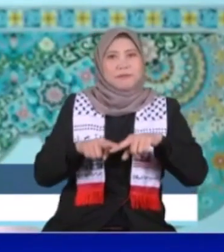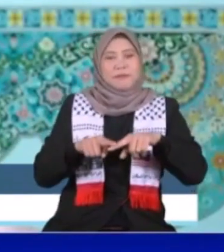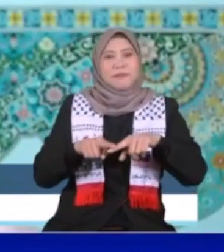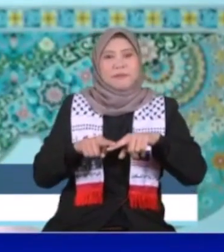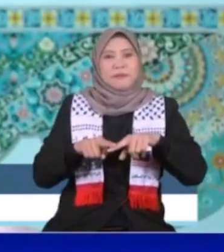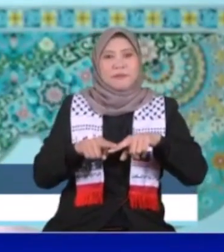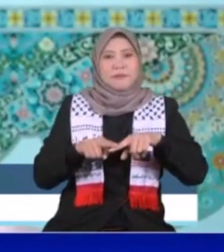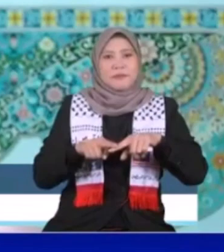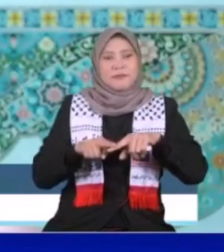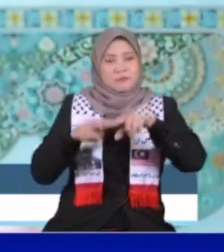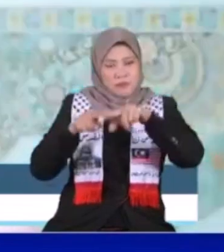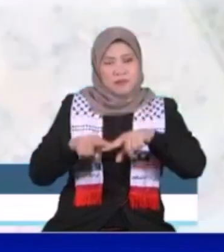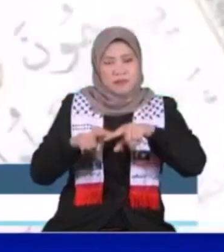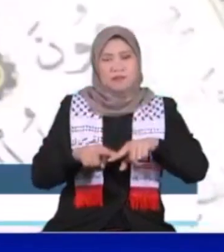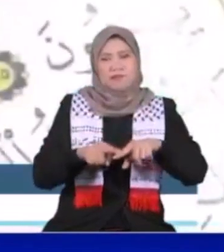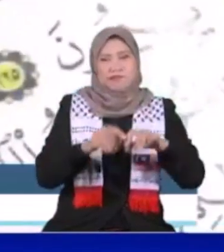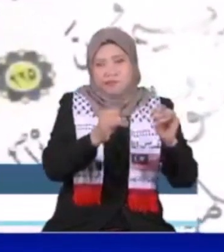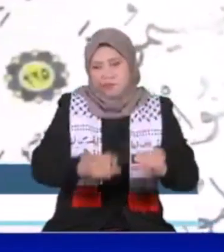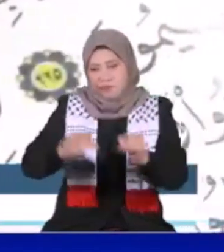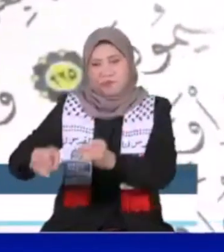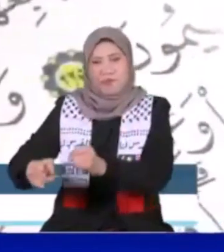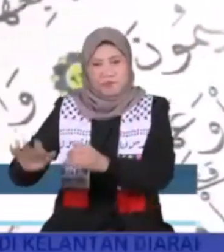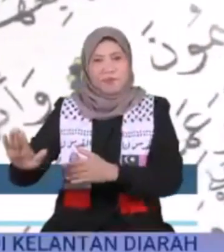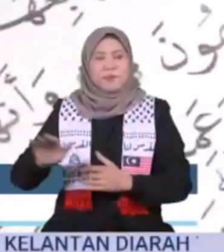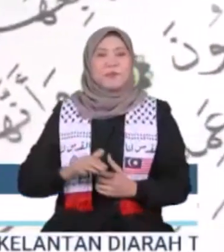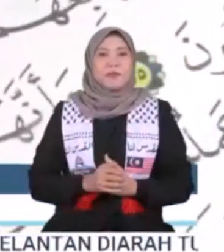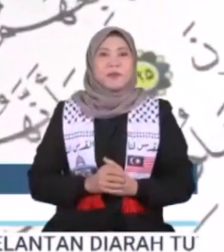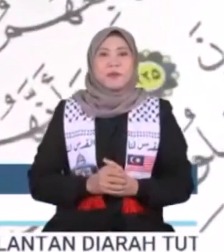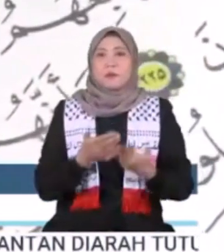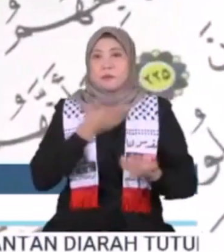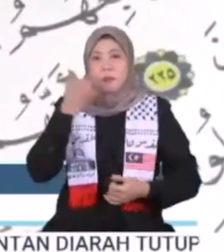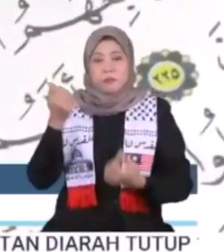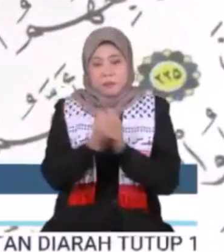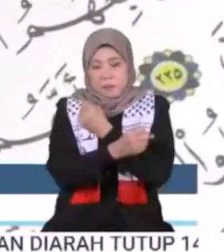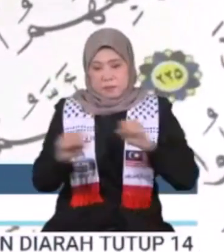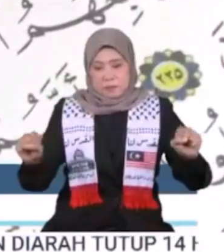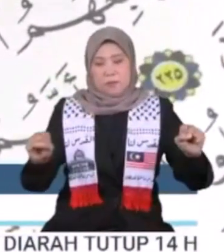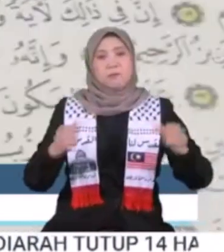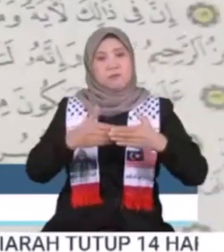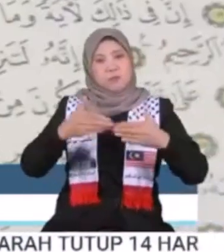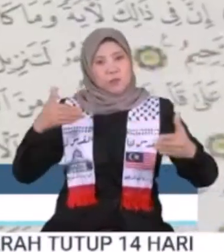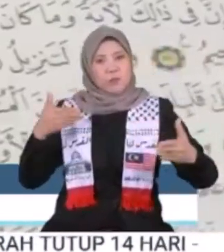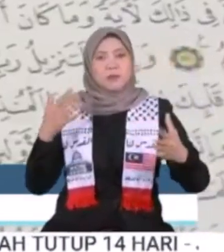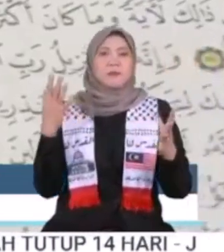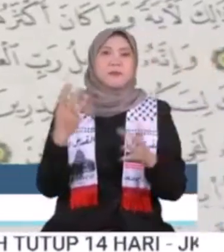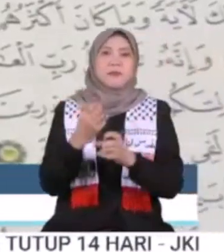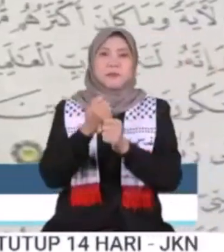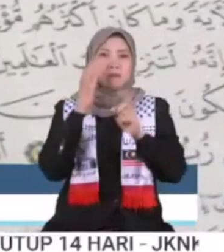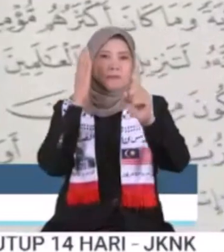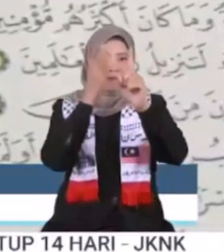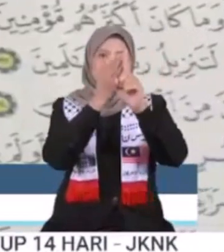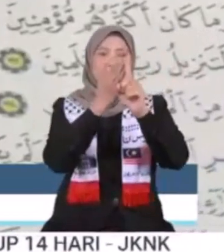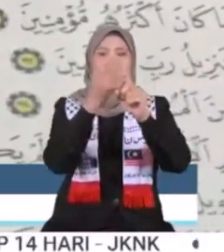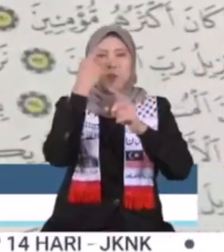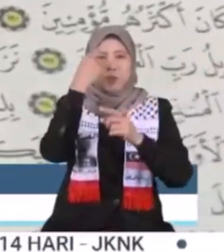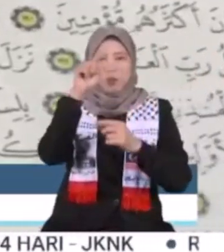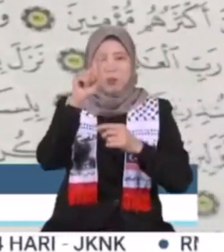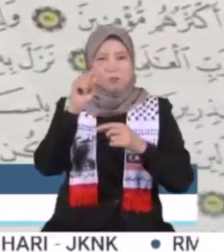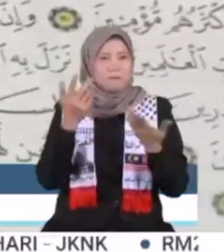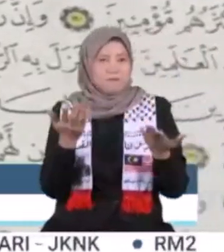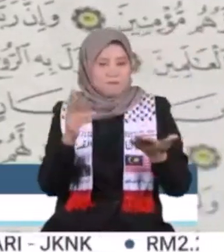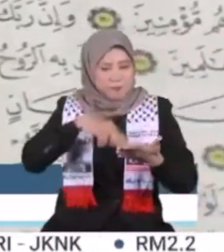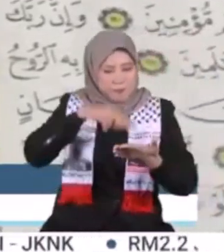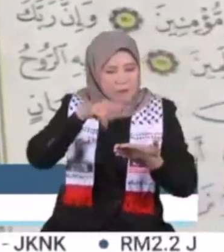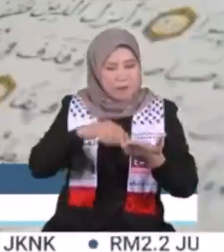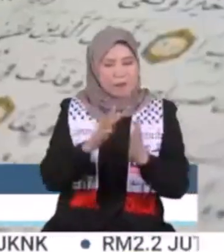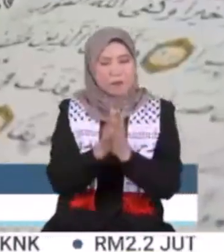juga kepada mujahadah kita. Persiapan sebaiknya perlu dilakukan bagi mencapai sasaran mengisi masa